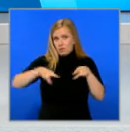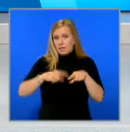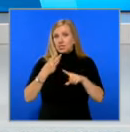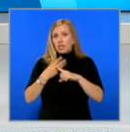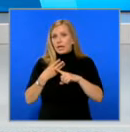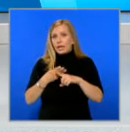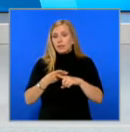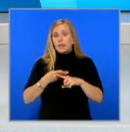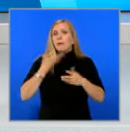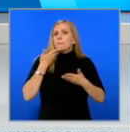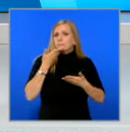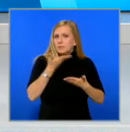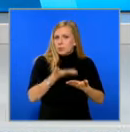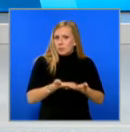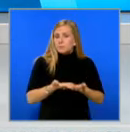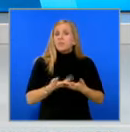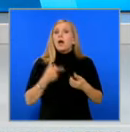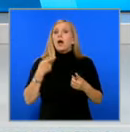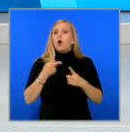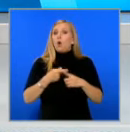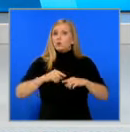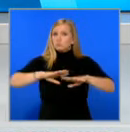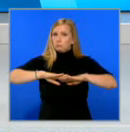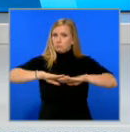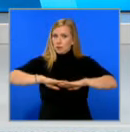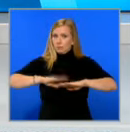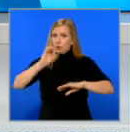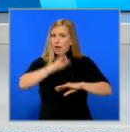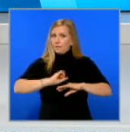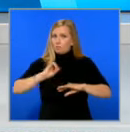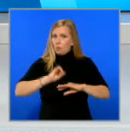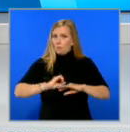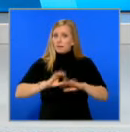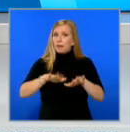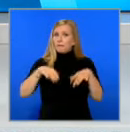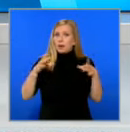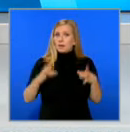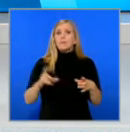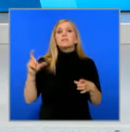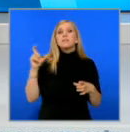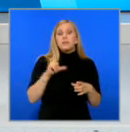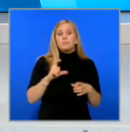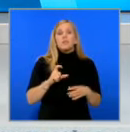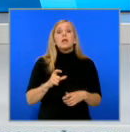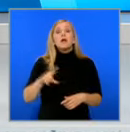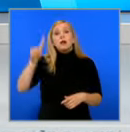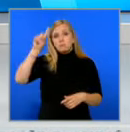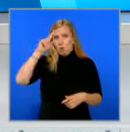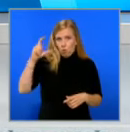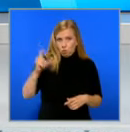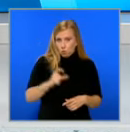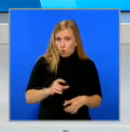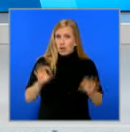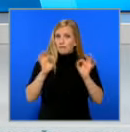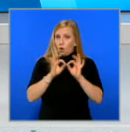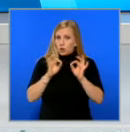всички граждани на обединена европа отправено от трибуната на европейския парламент в страсбург урсула фон делайн очерта